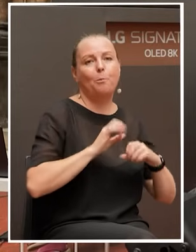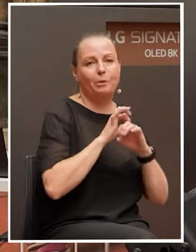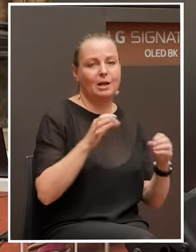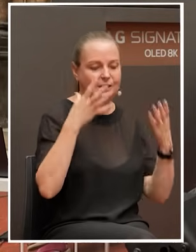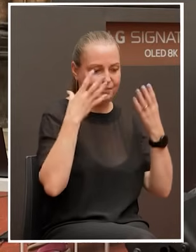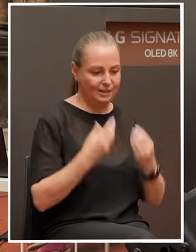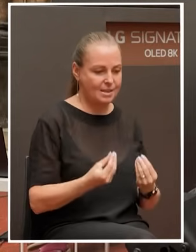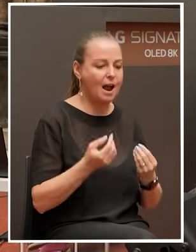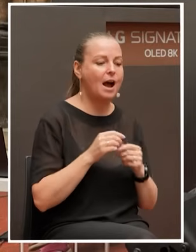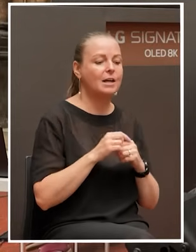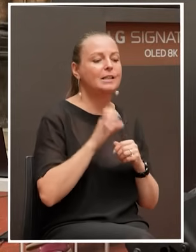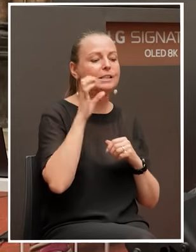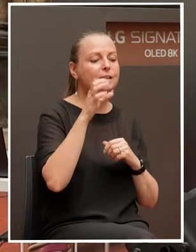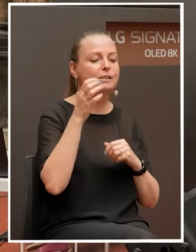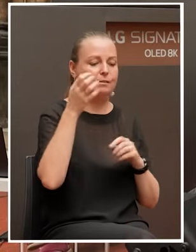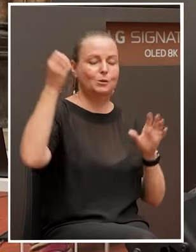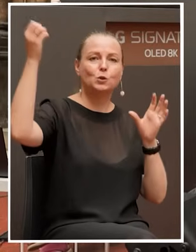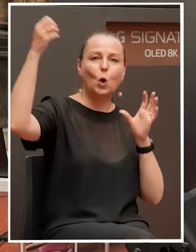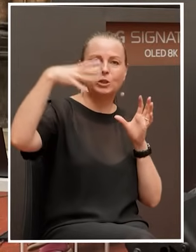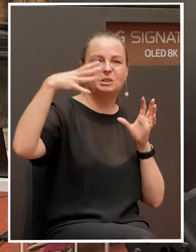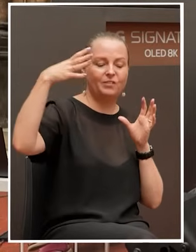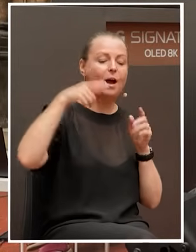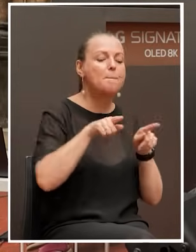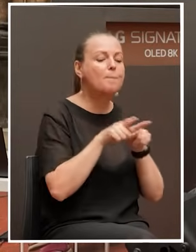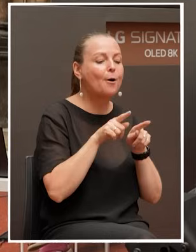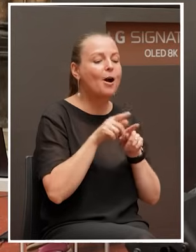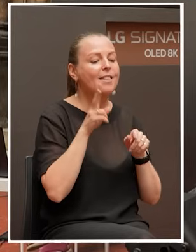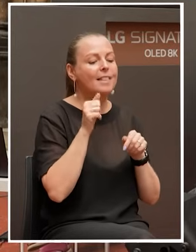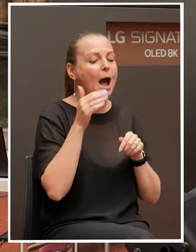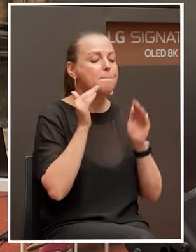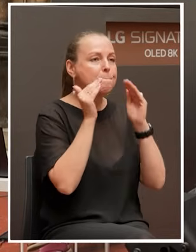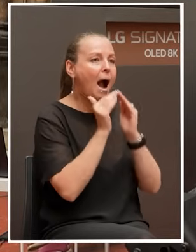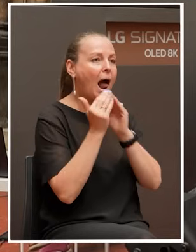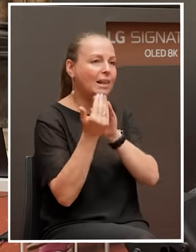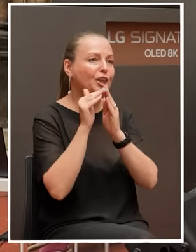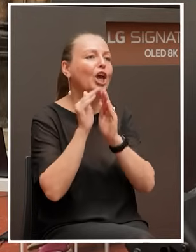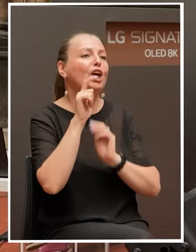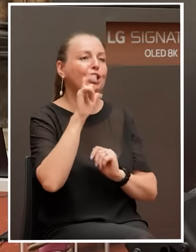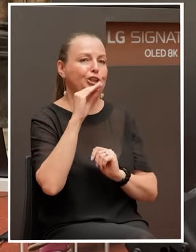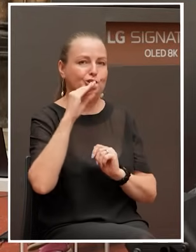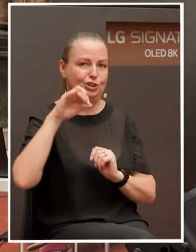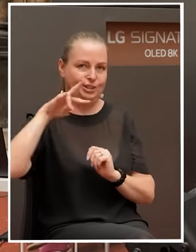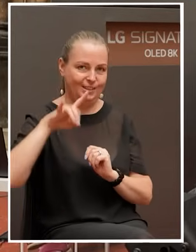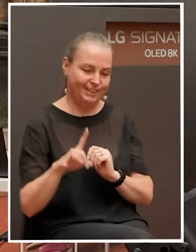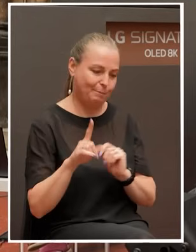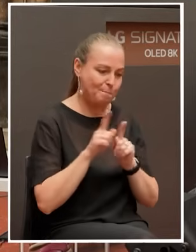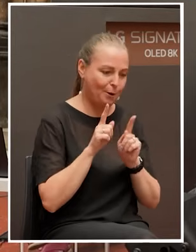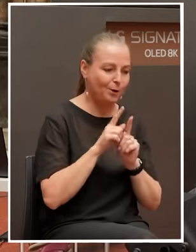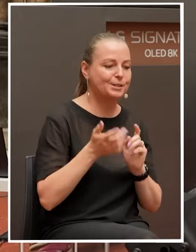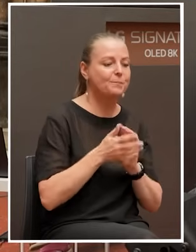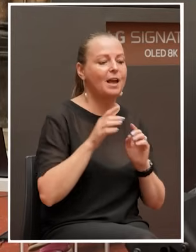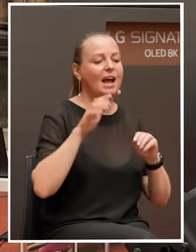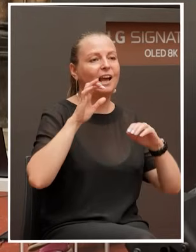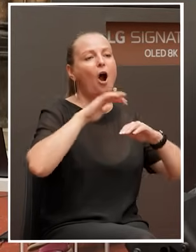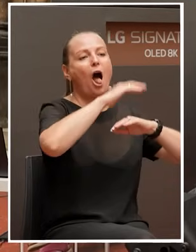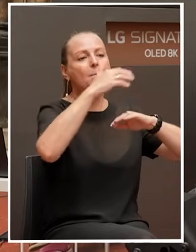опушены розовыми зазубринами солнечного цвета. Они похожи на маленькие веселые хижины на фоне зеленой листвы и невысоких холмов, покрытых